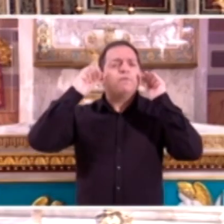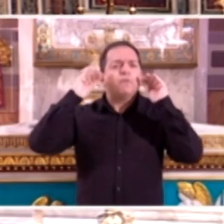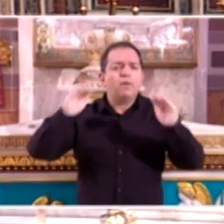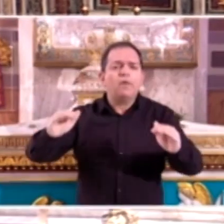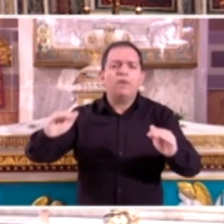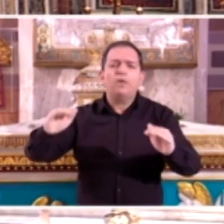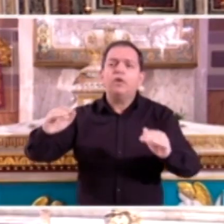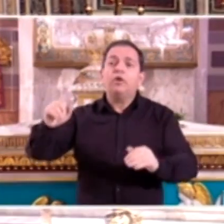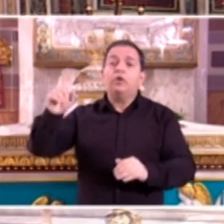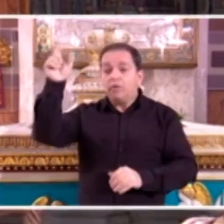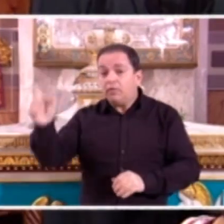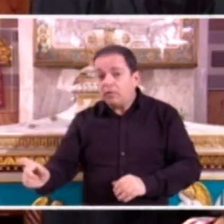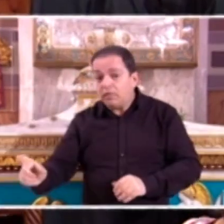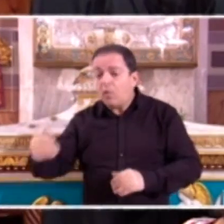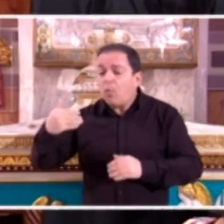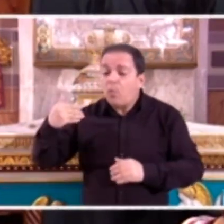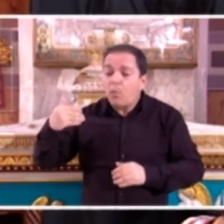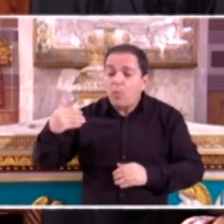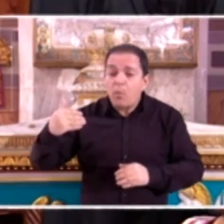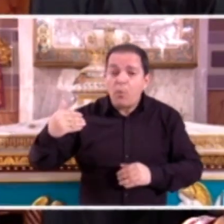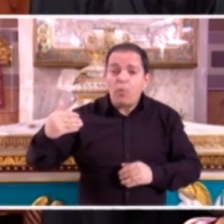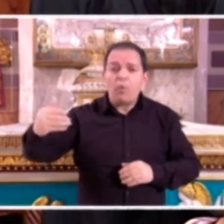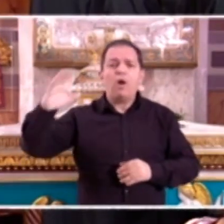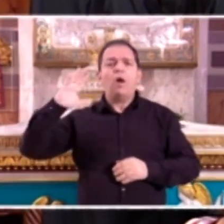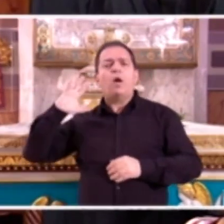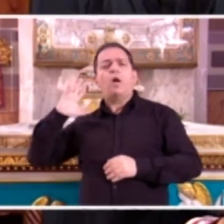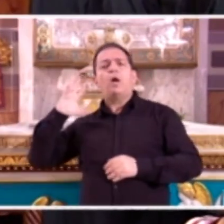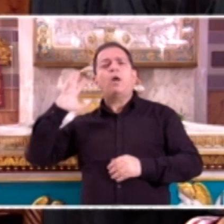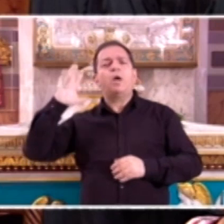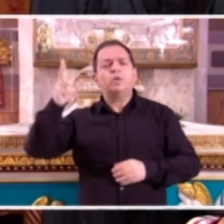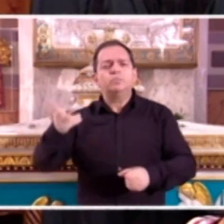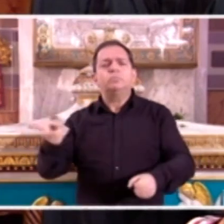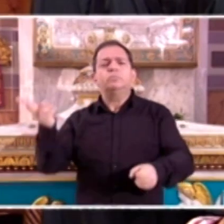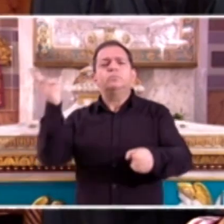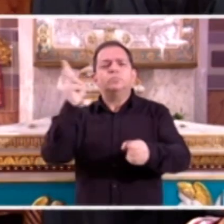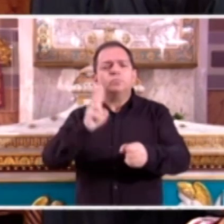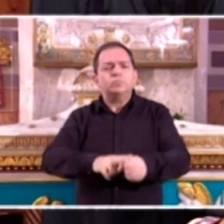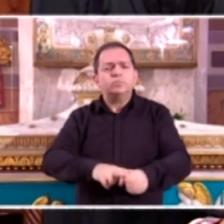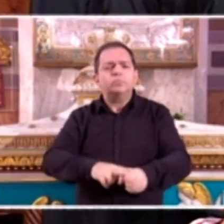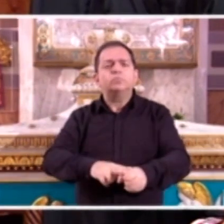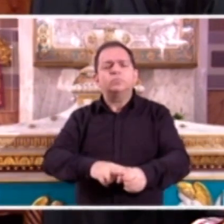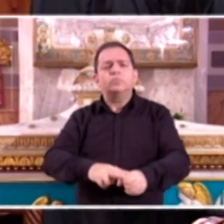Κύριον εν τη ζωή μου.